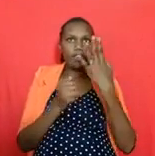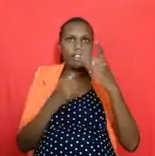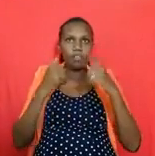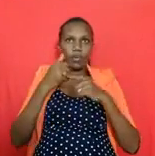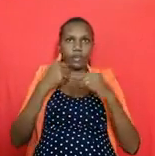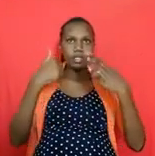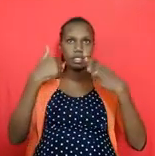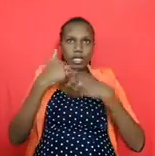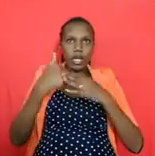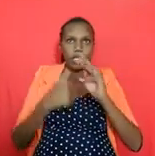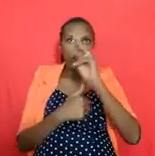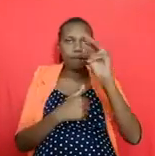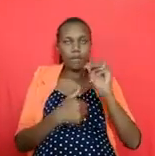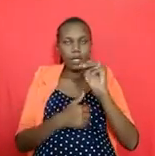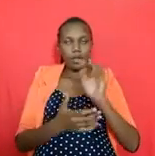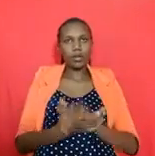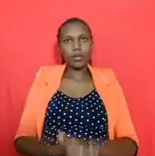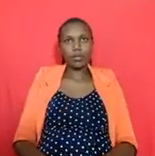5 na ngiri